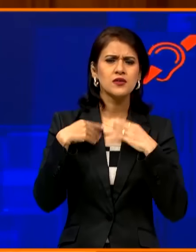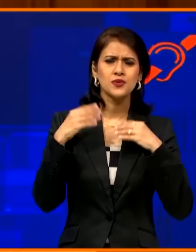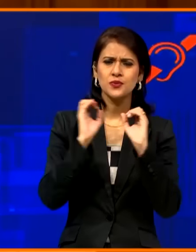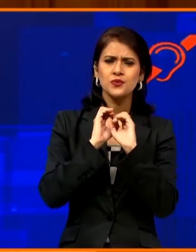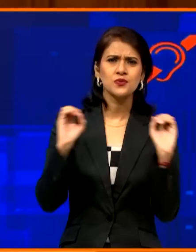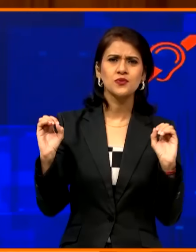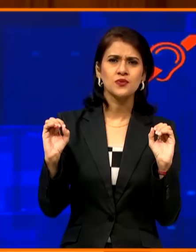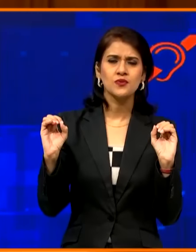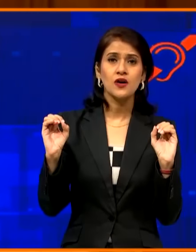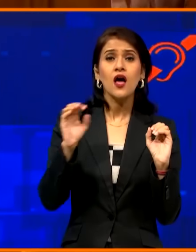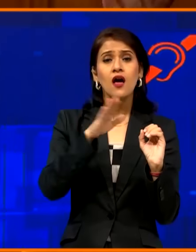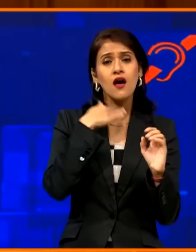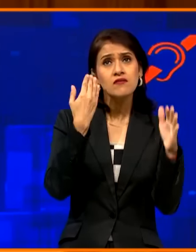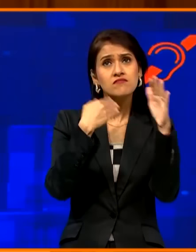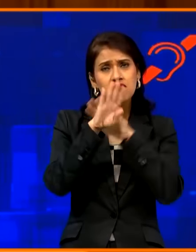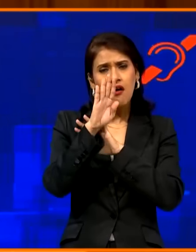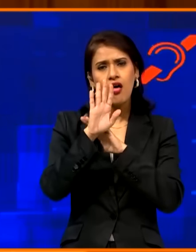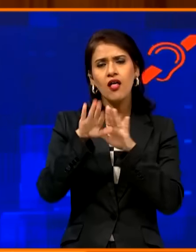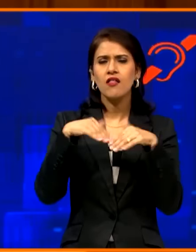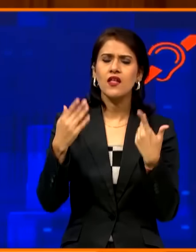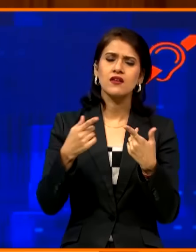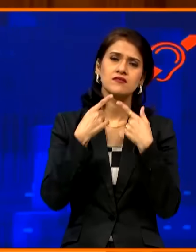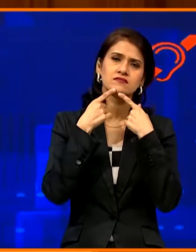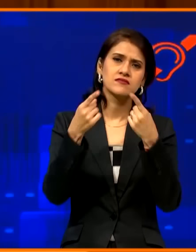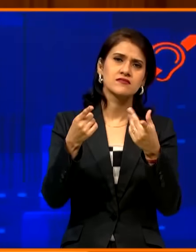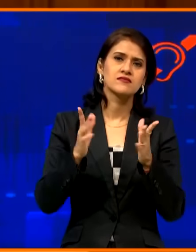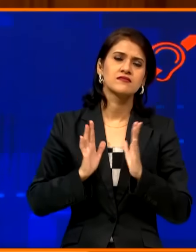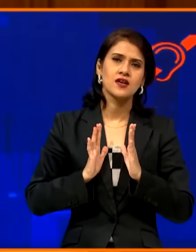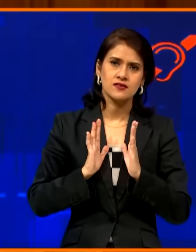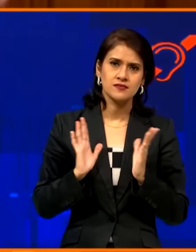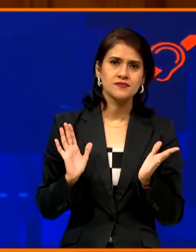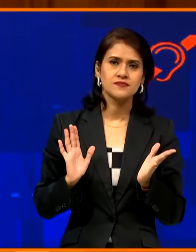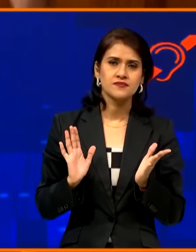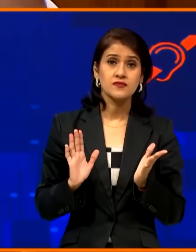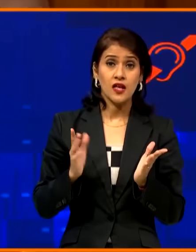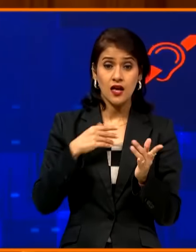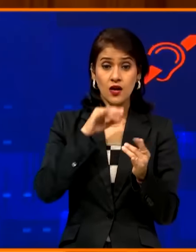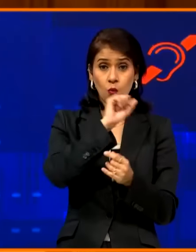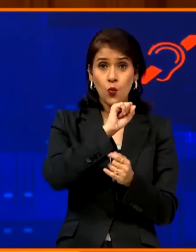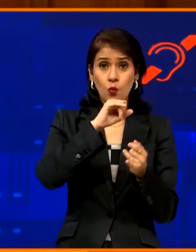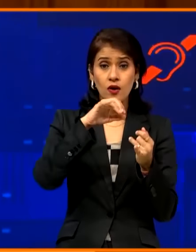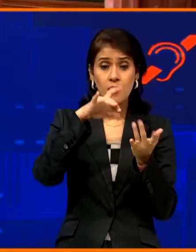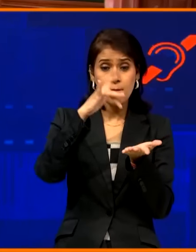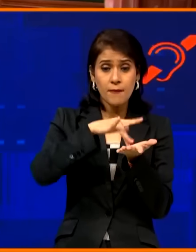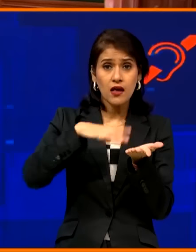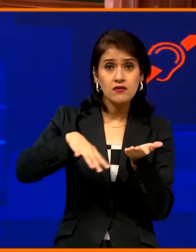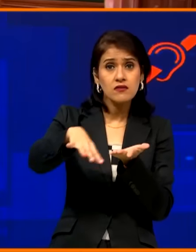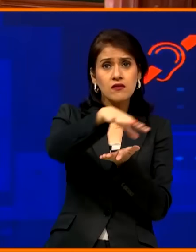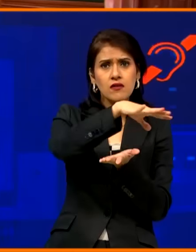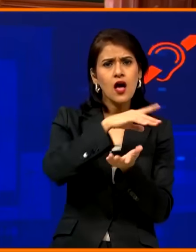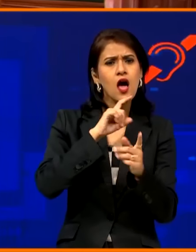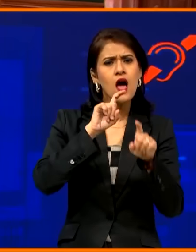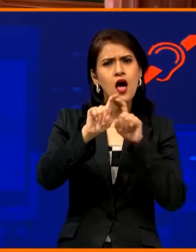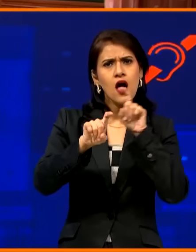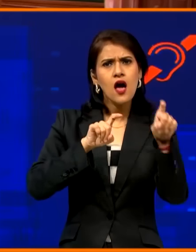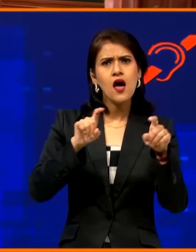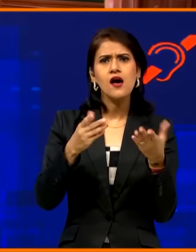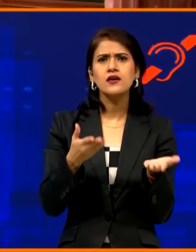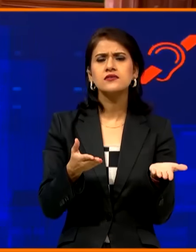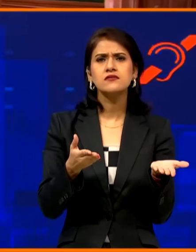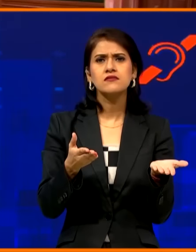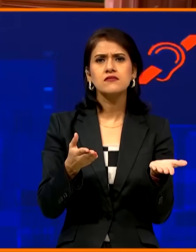उसकी गुजर गए तो मुझे एक बात कहनी है और इस बात को मैं ही नहीं कह रहा हूं व पूरा इलाका कहता है किसी से डिसएग्रीमेंट होने का मतलब